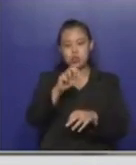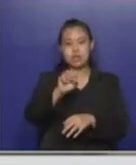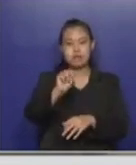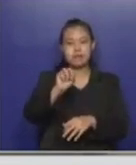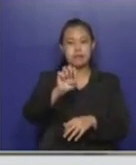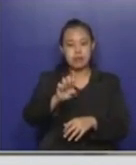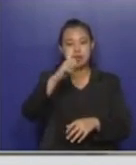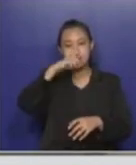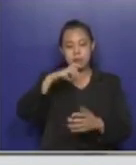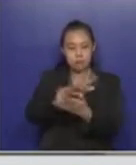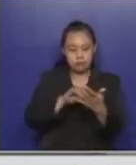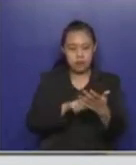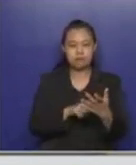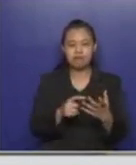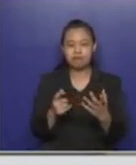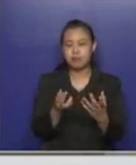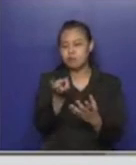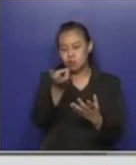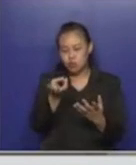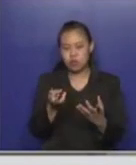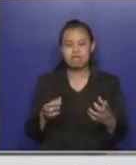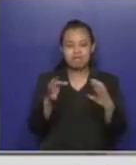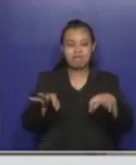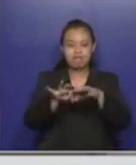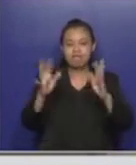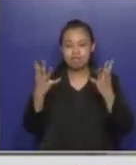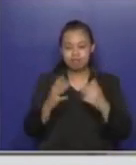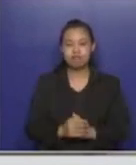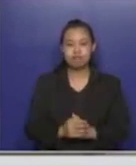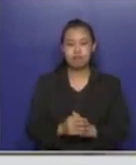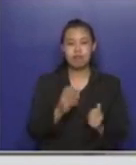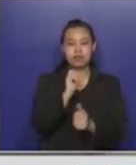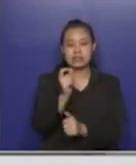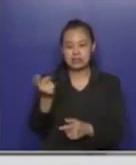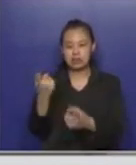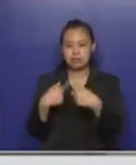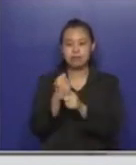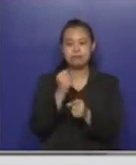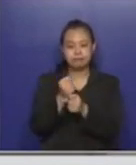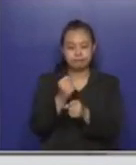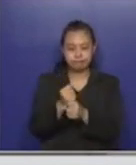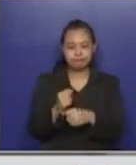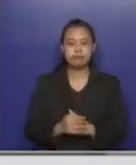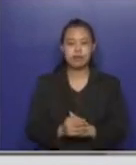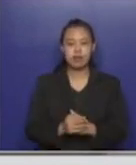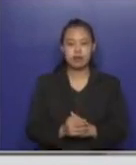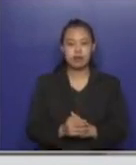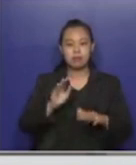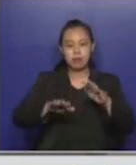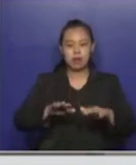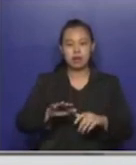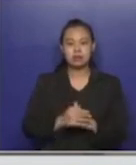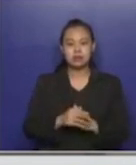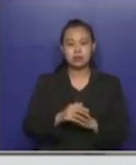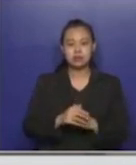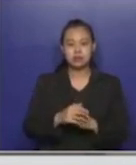ไทยสไลด์ต่อไปค่ะในแง่ของอัตราการจ้างงานนะคะ SME จำนวน3ล้านรายในประเทศไทยมีการจ้างงา